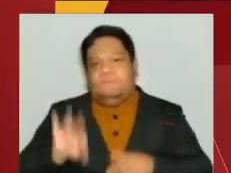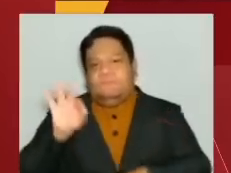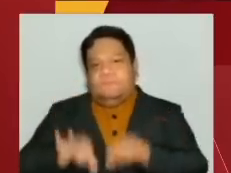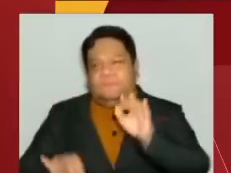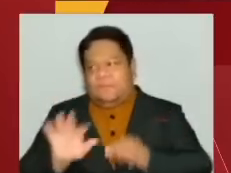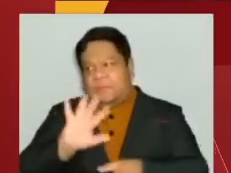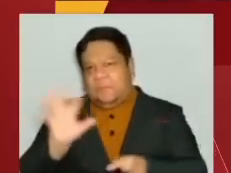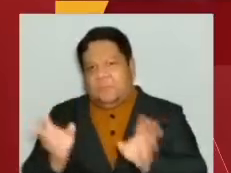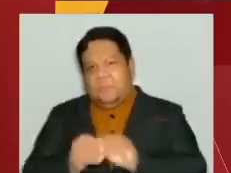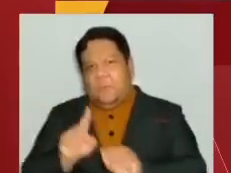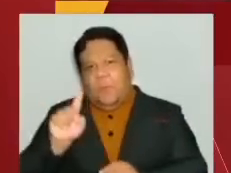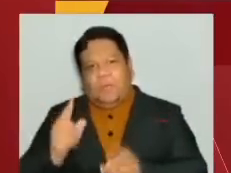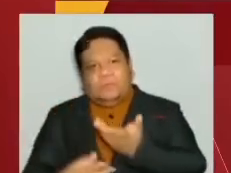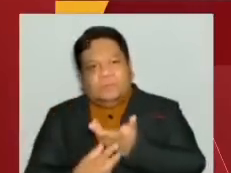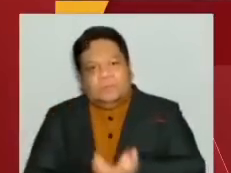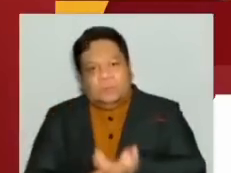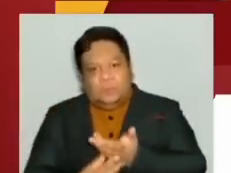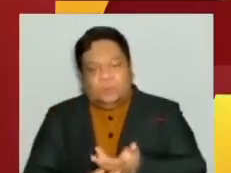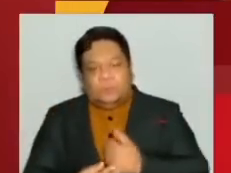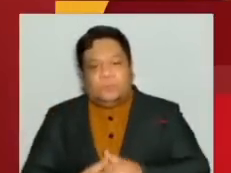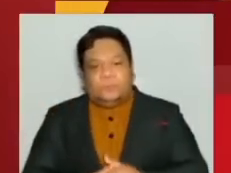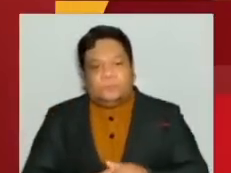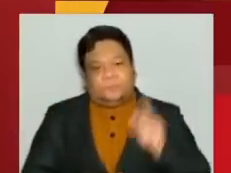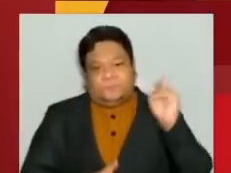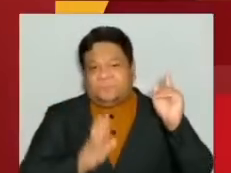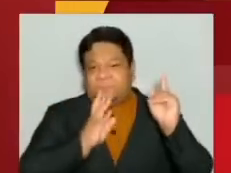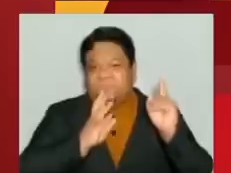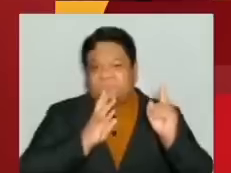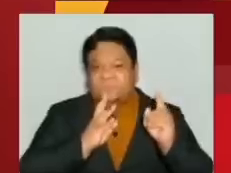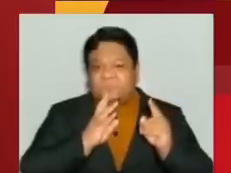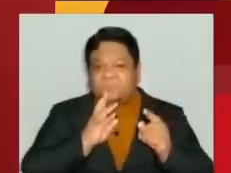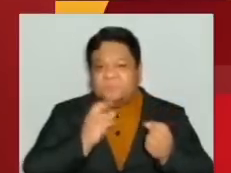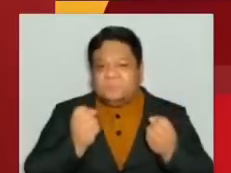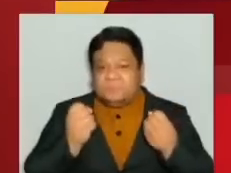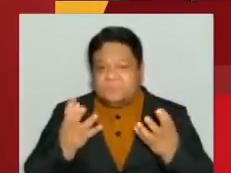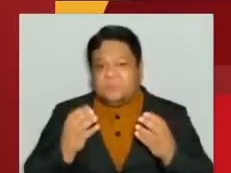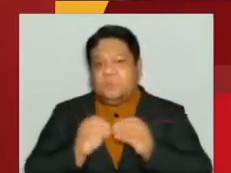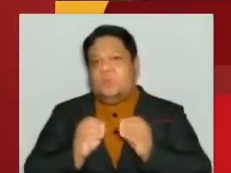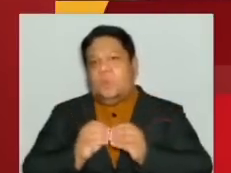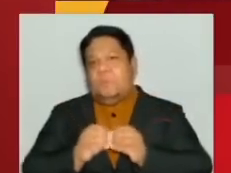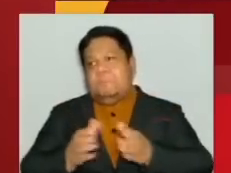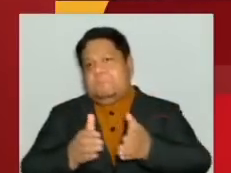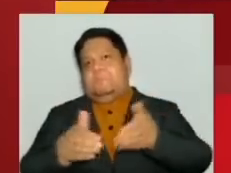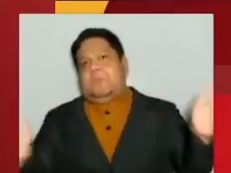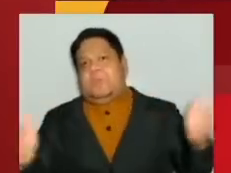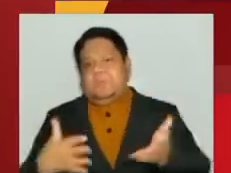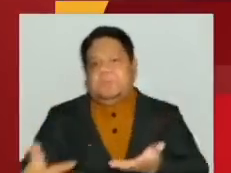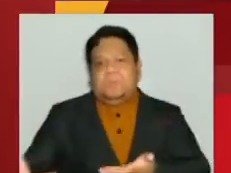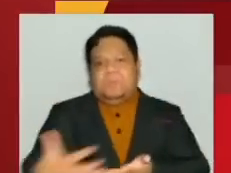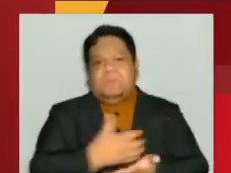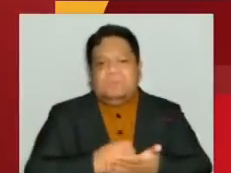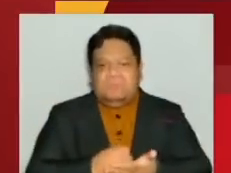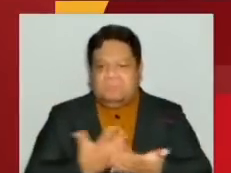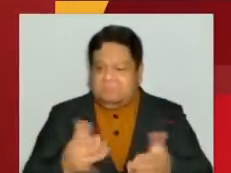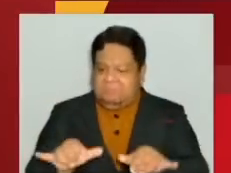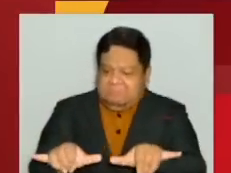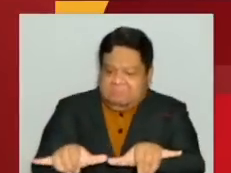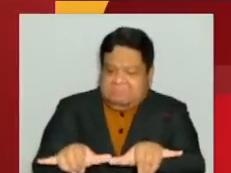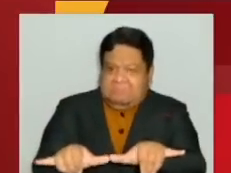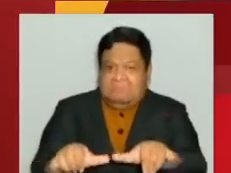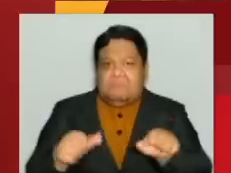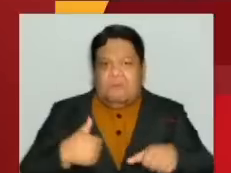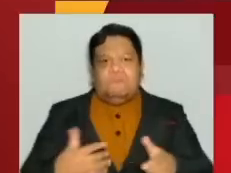bulabog. Hindi lang ito yung nahuli namin, meron pa mas malalaki hito. Siguro mga 2 dangkal, 3 dangkal. Sapat na raw ito